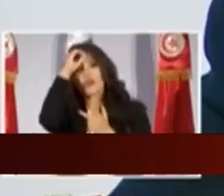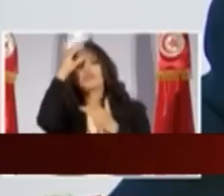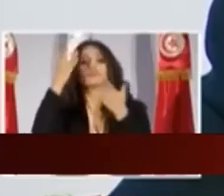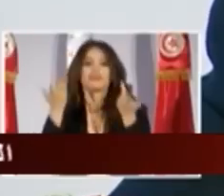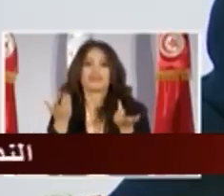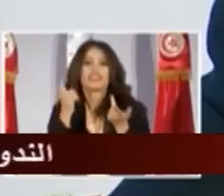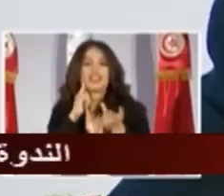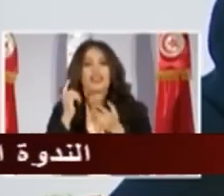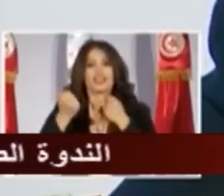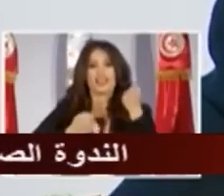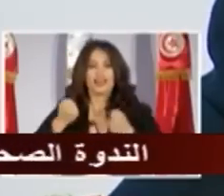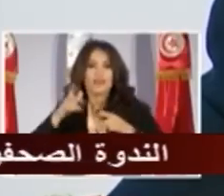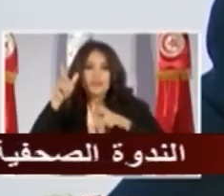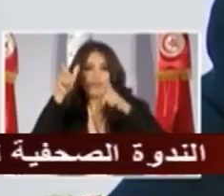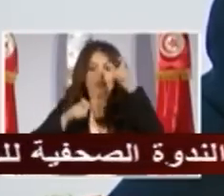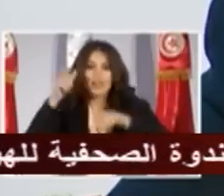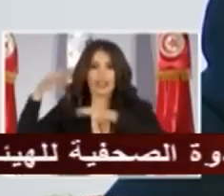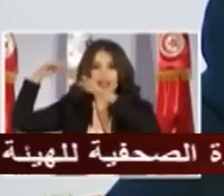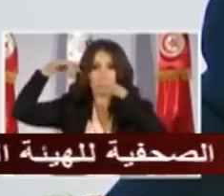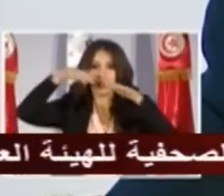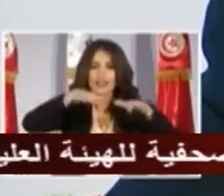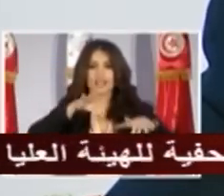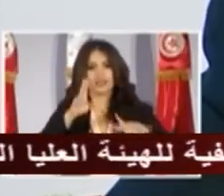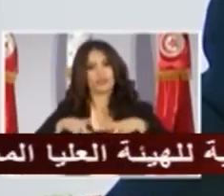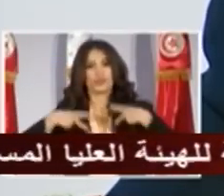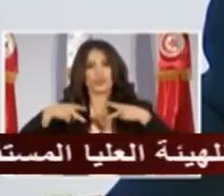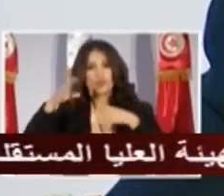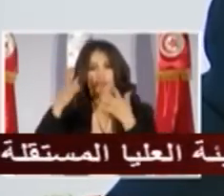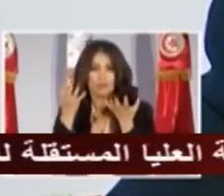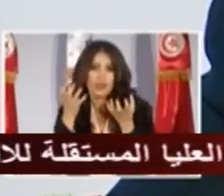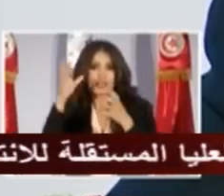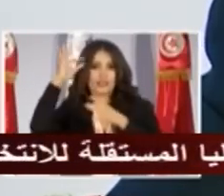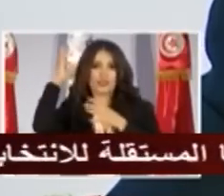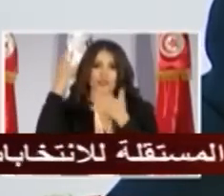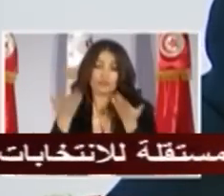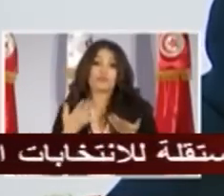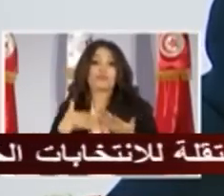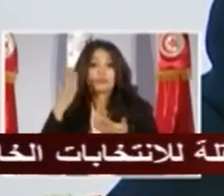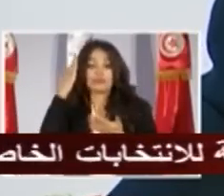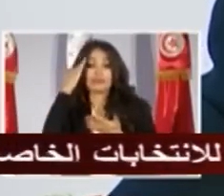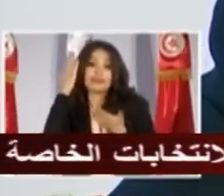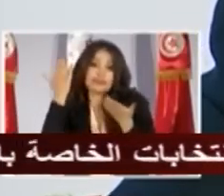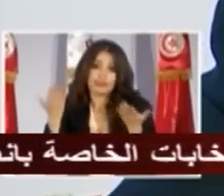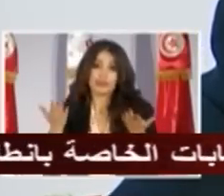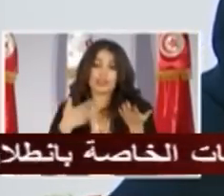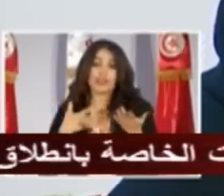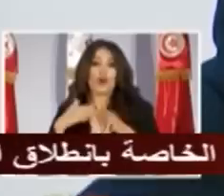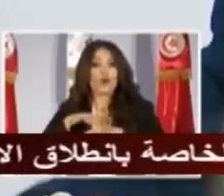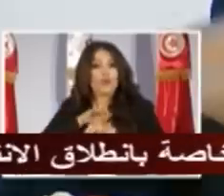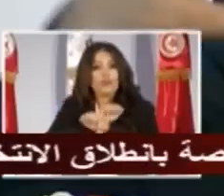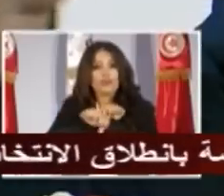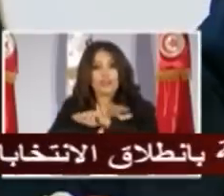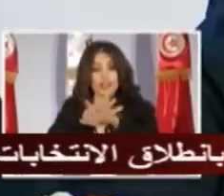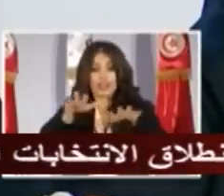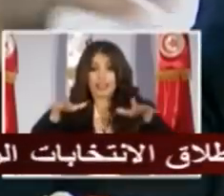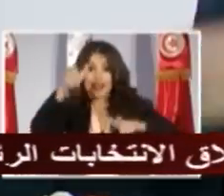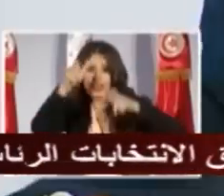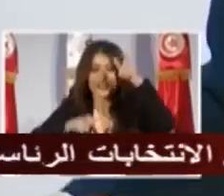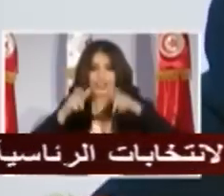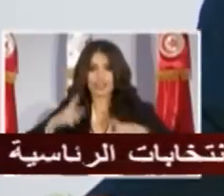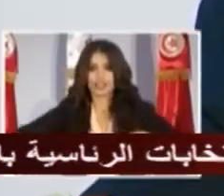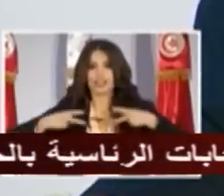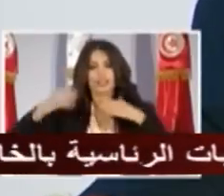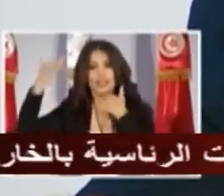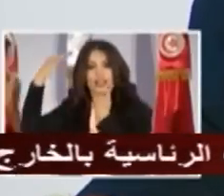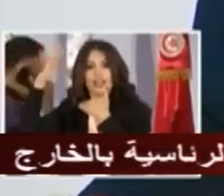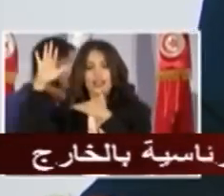كثافه التونسيه لكن تعرف وانه لما يكون الانتشار بالنسبه للجاليه يعني على مساحات